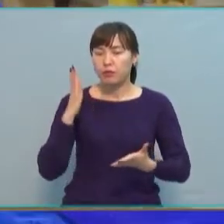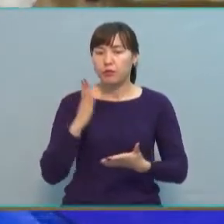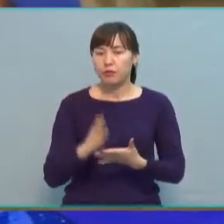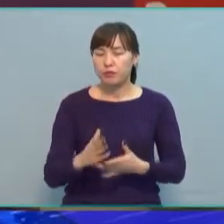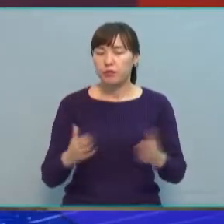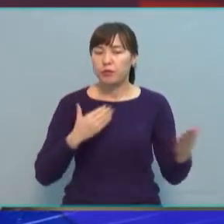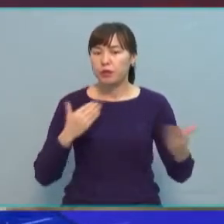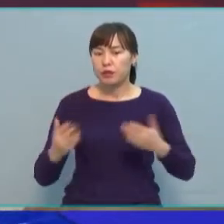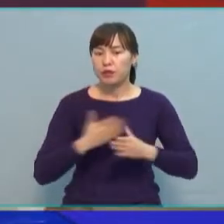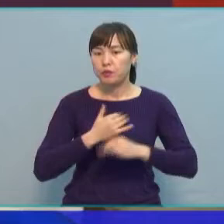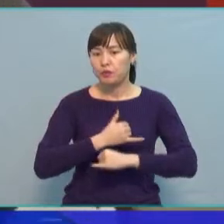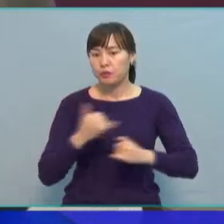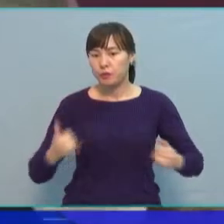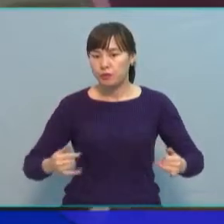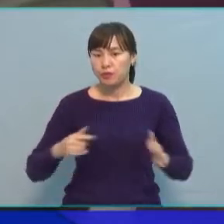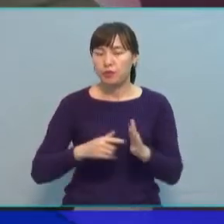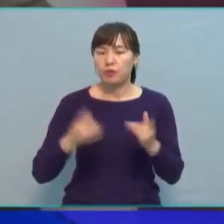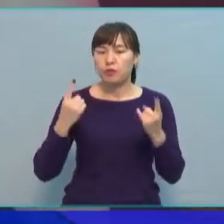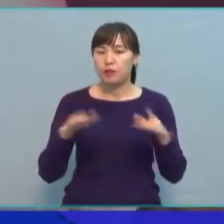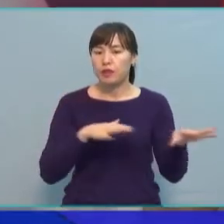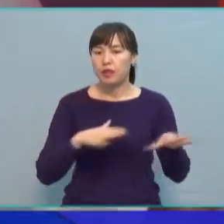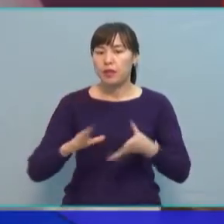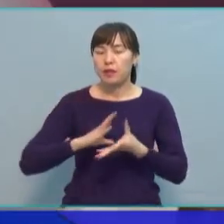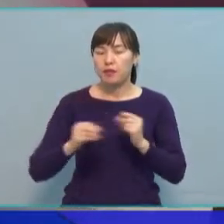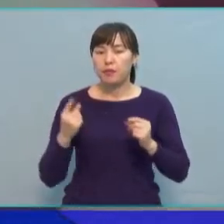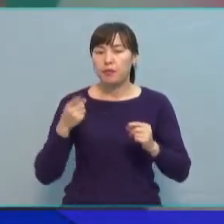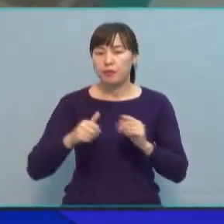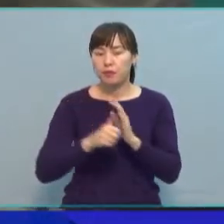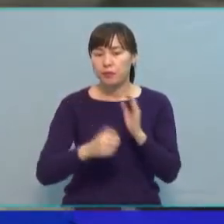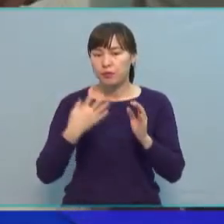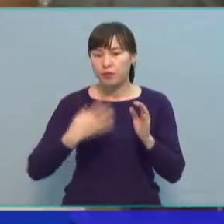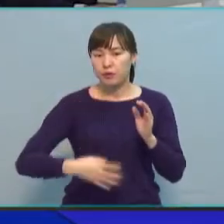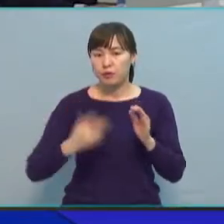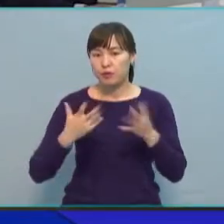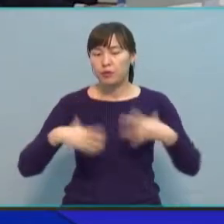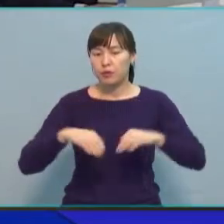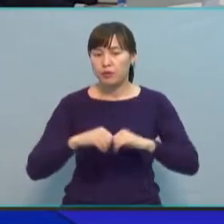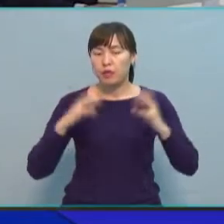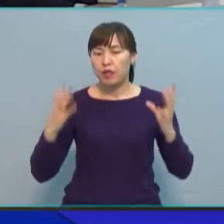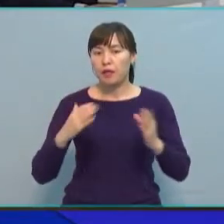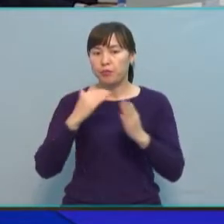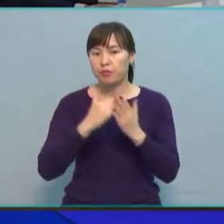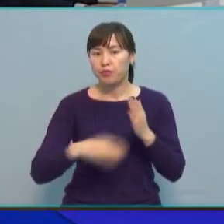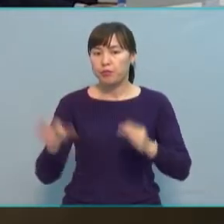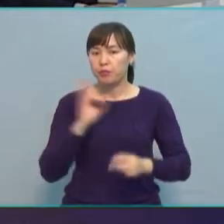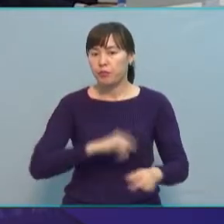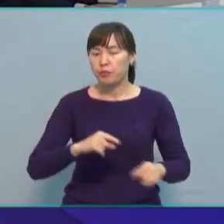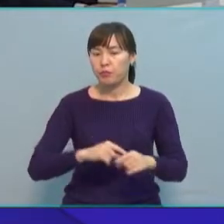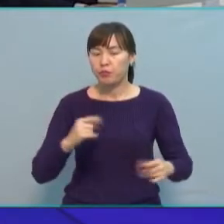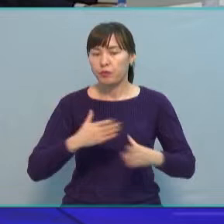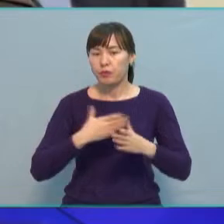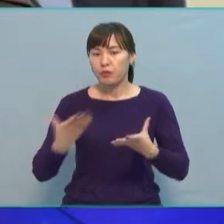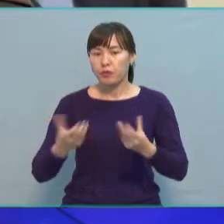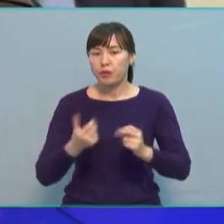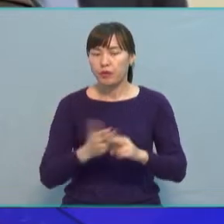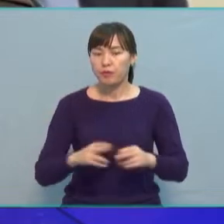түспейденді. Жан-жақты көмек көрсетуді көздеген ауқымды шараясында 1643 отбасы қамқорлықтың шарапатын сезініп көмек